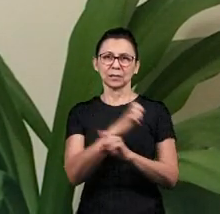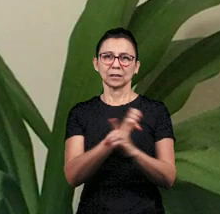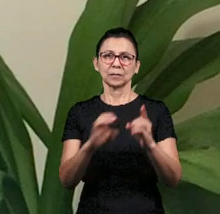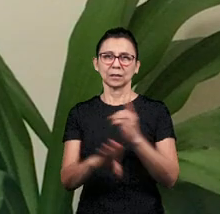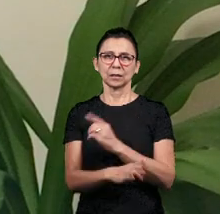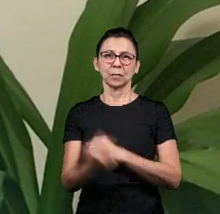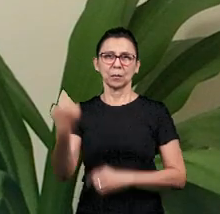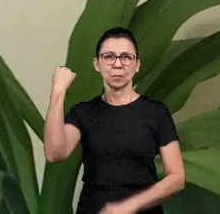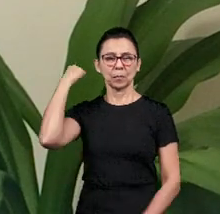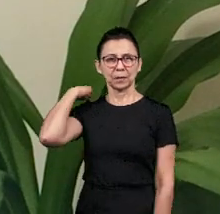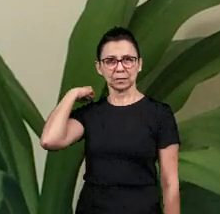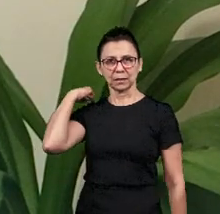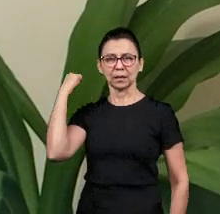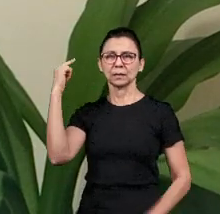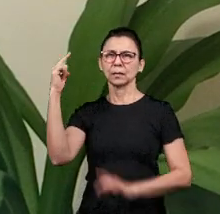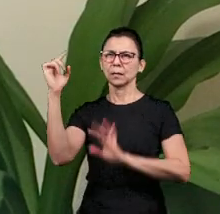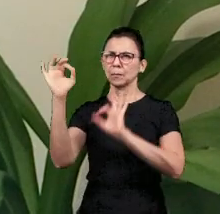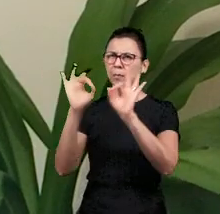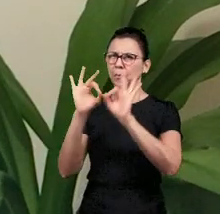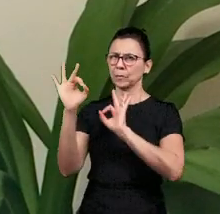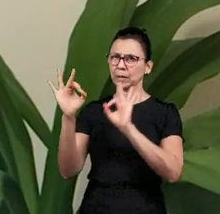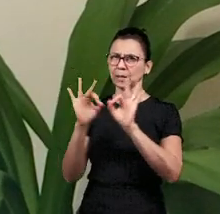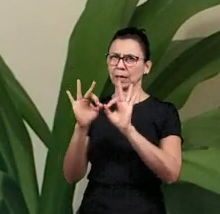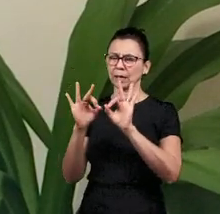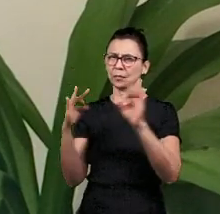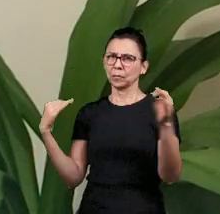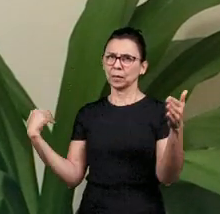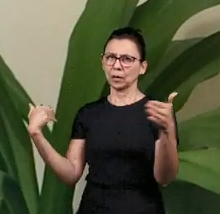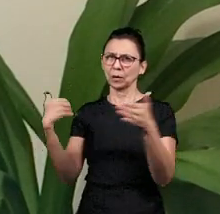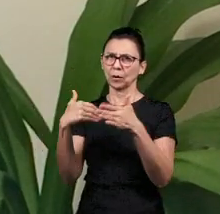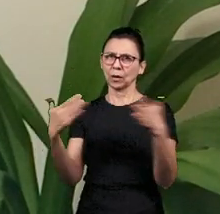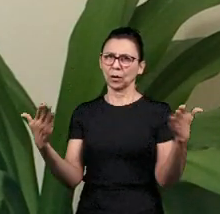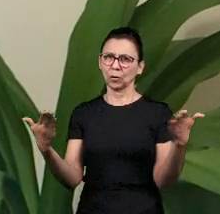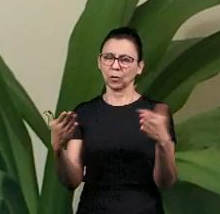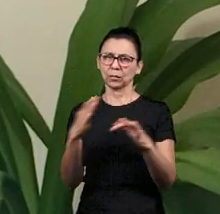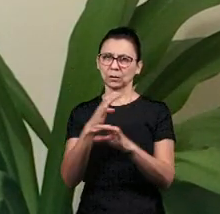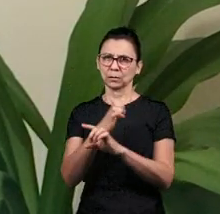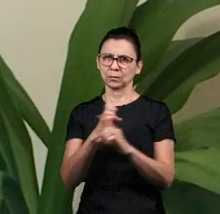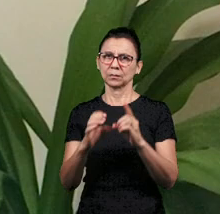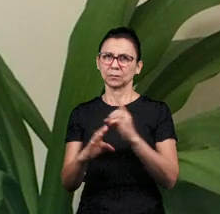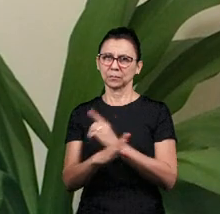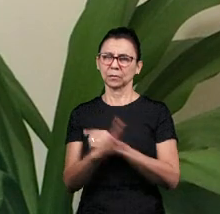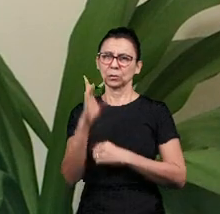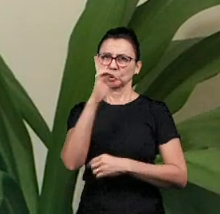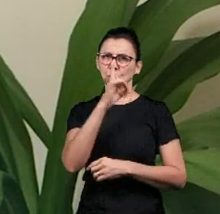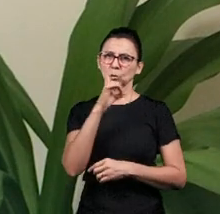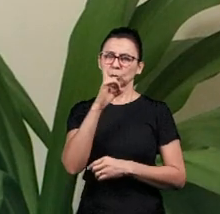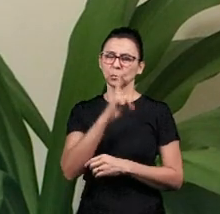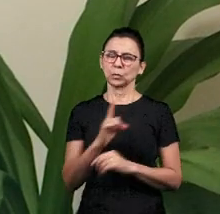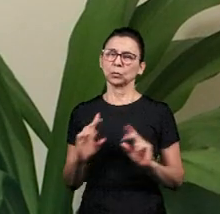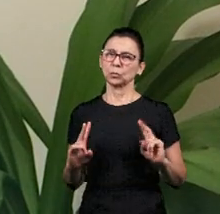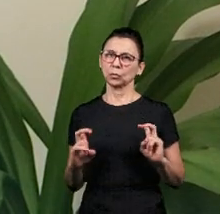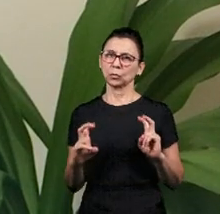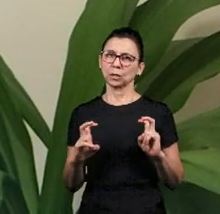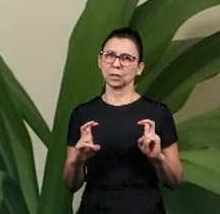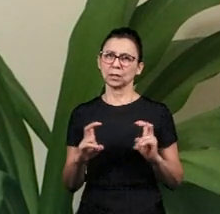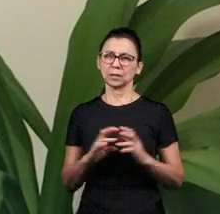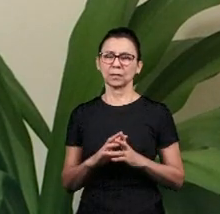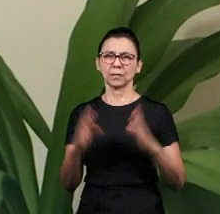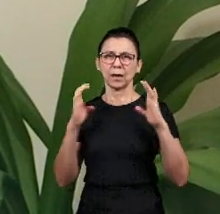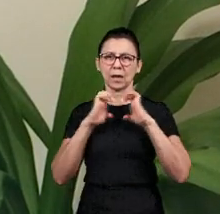pour ce dimanche. Et que dans cette question, le sujet est sur la thématique